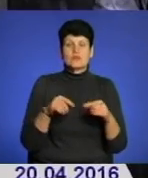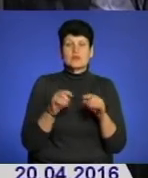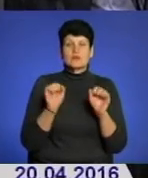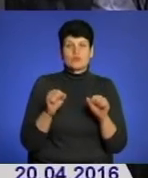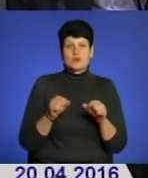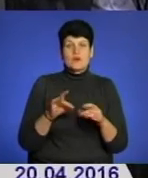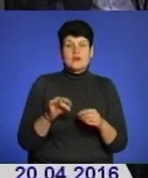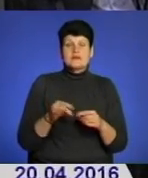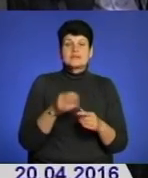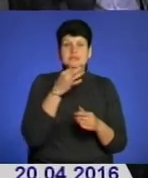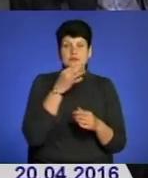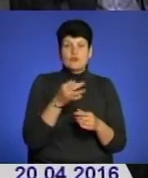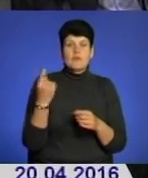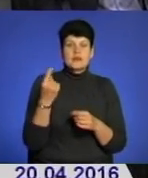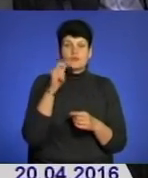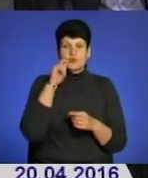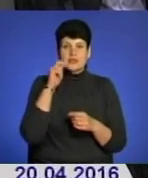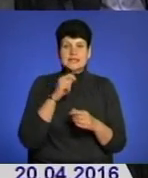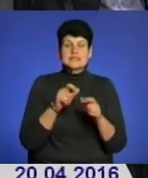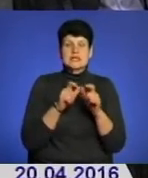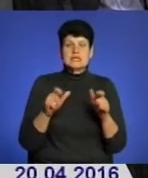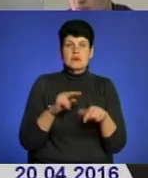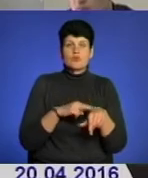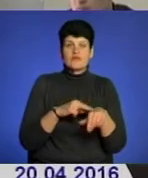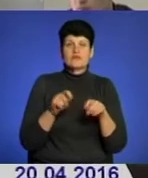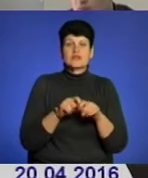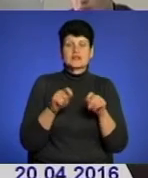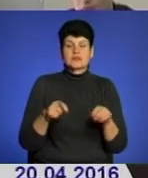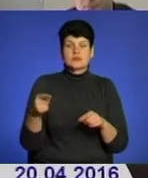реагувати. Зазначимо, першу в Україні станцію поліцейських відкрили на